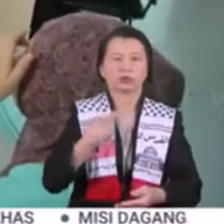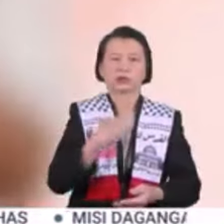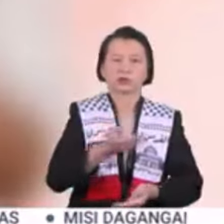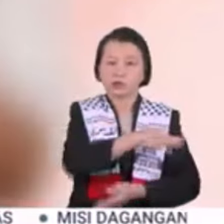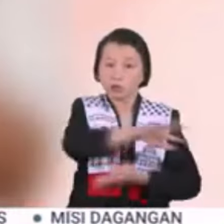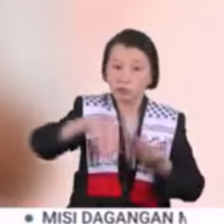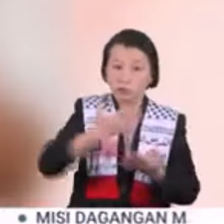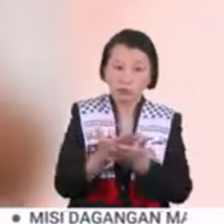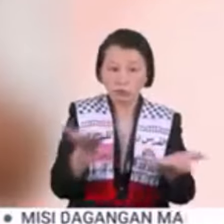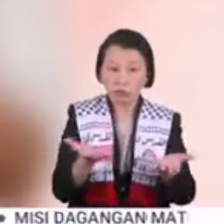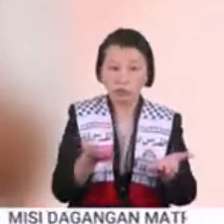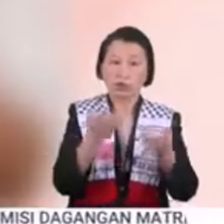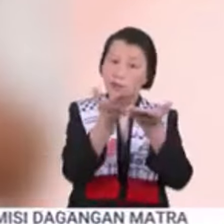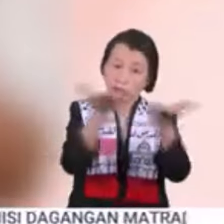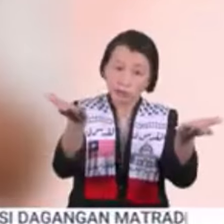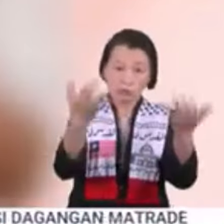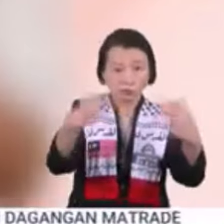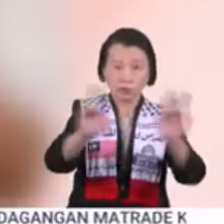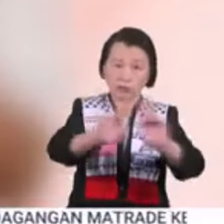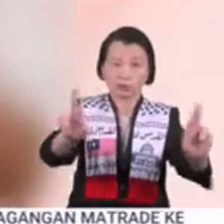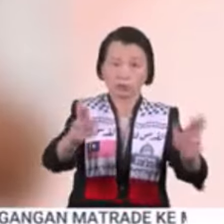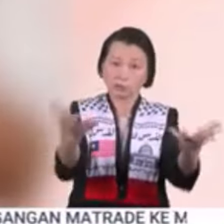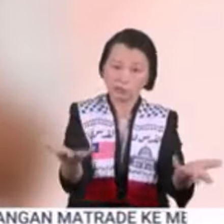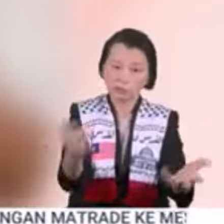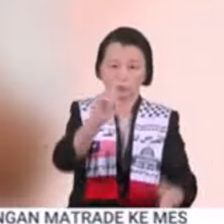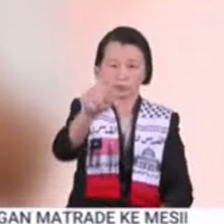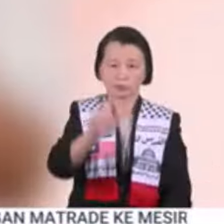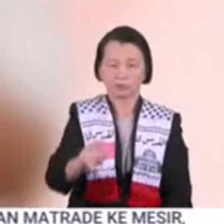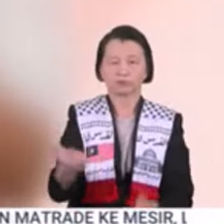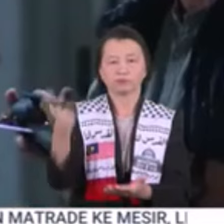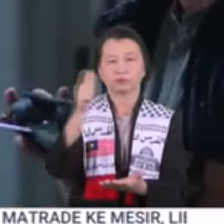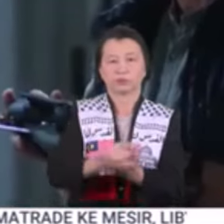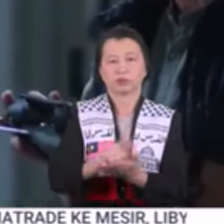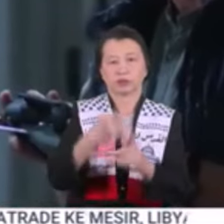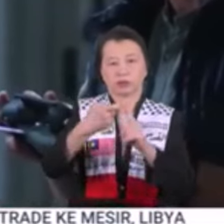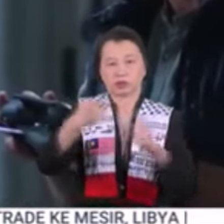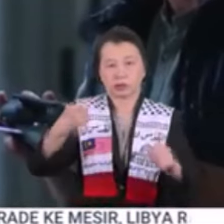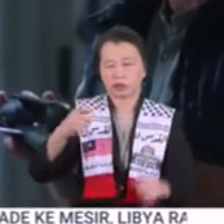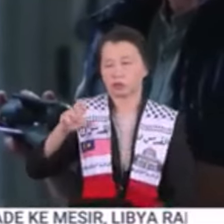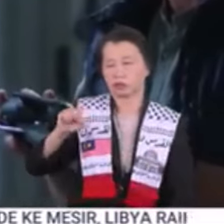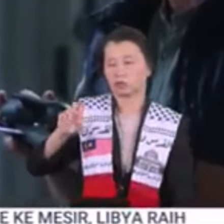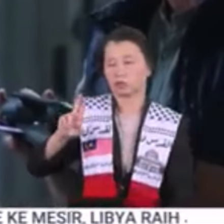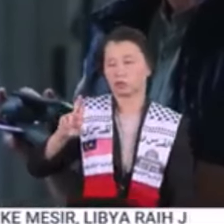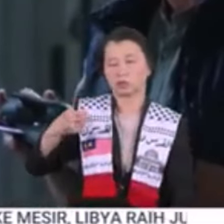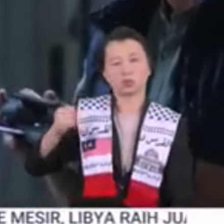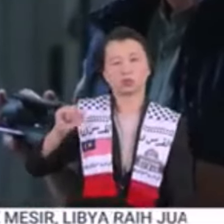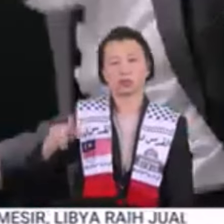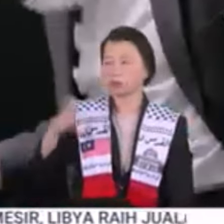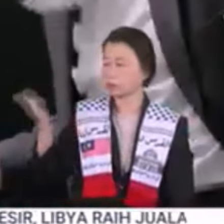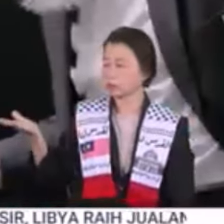semua. Adakah anda sudah bersedia? Laporan Suhail Muhammad Nur, RTM.